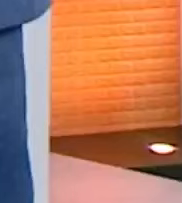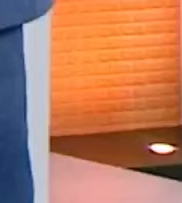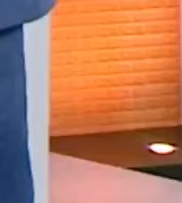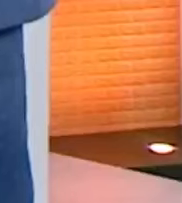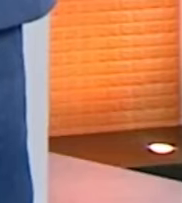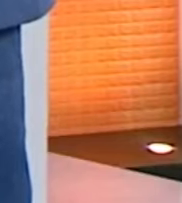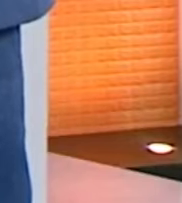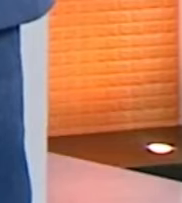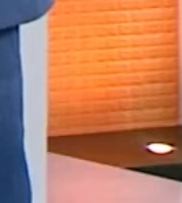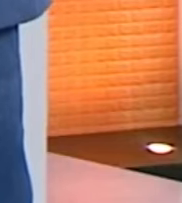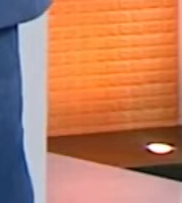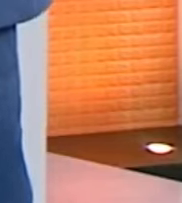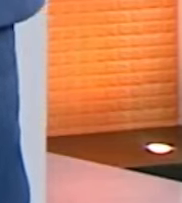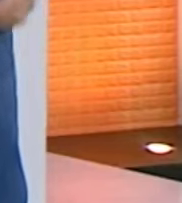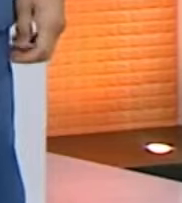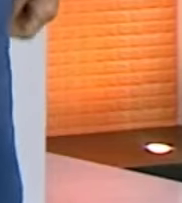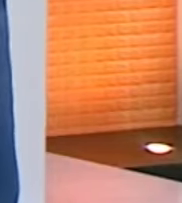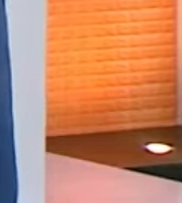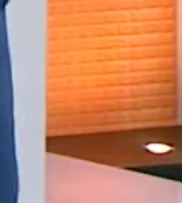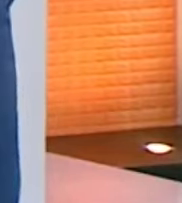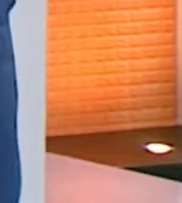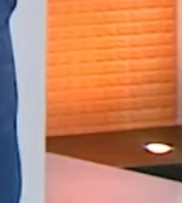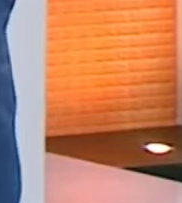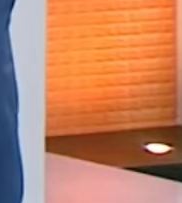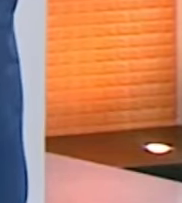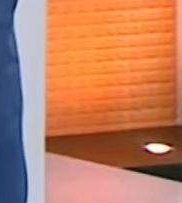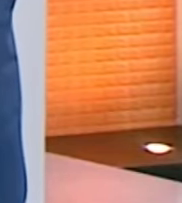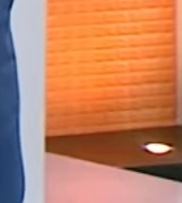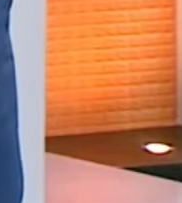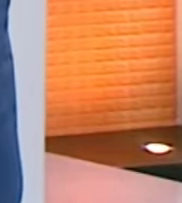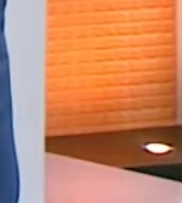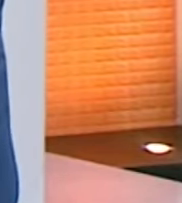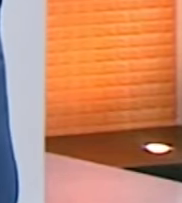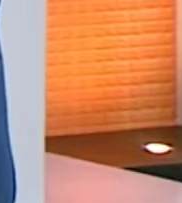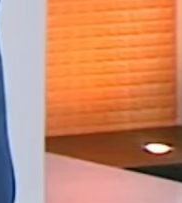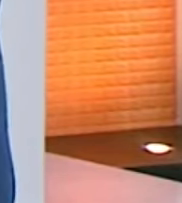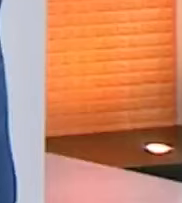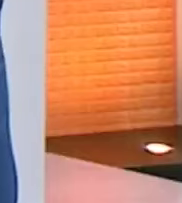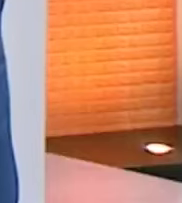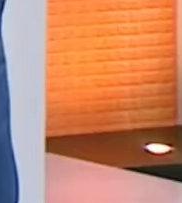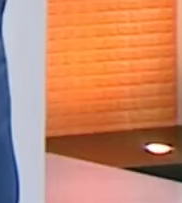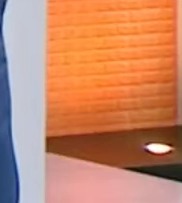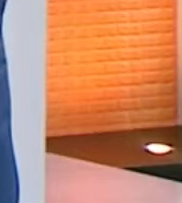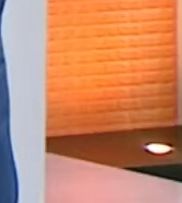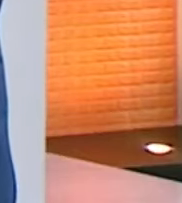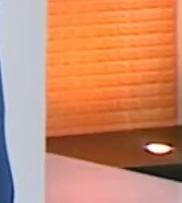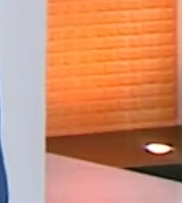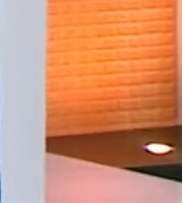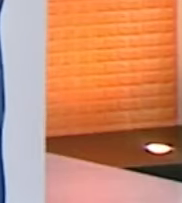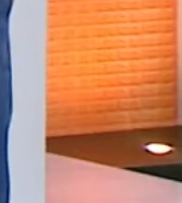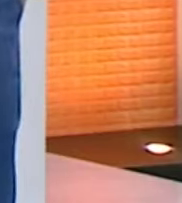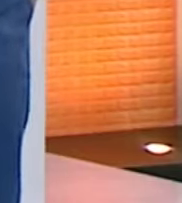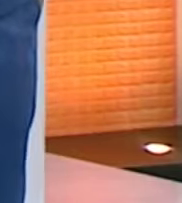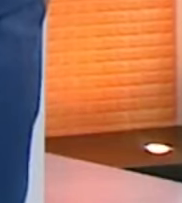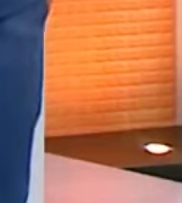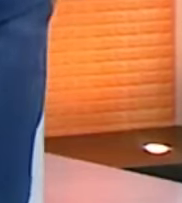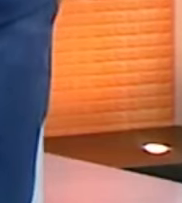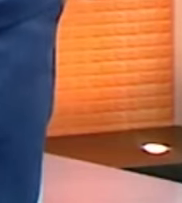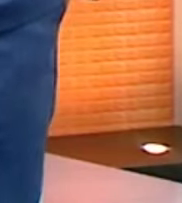mag-subscribe sa GMA integrated news sa YouTube sa mga kapuso abroad subaybayan niyo kami sa GMA Pinoy TV at